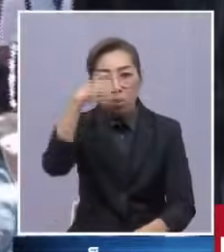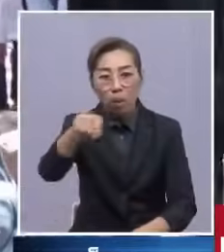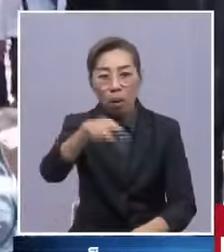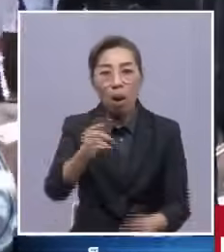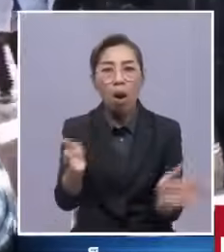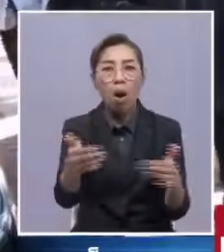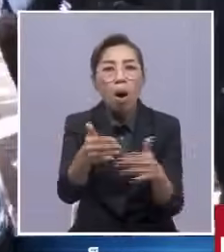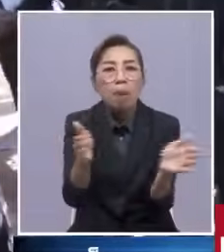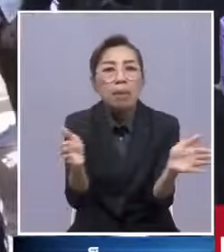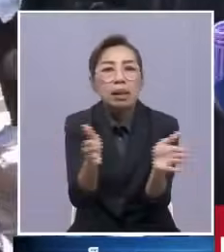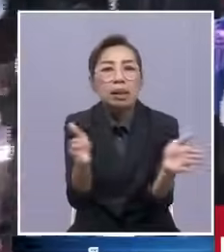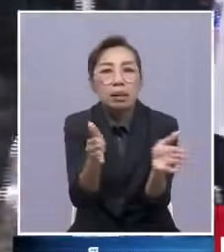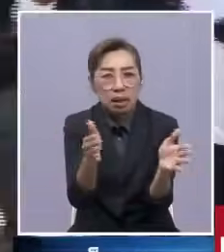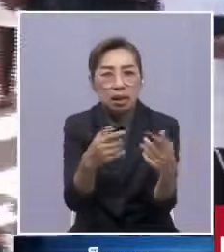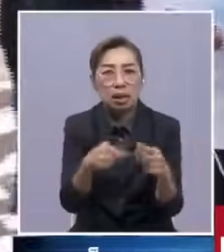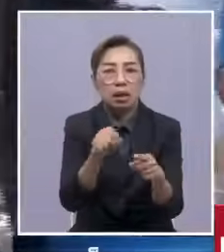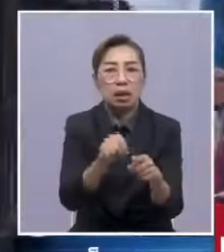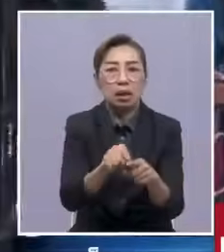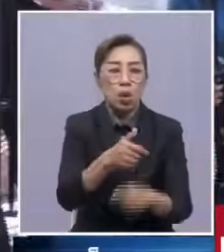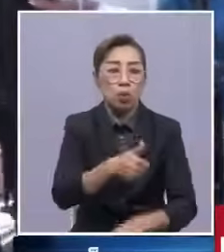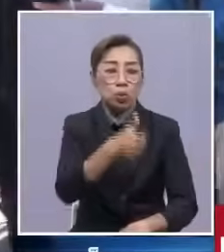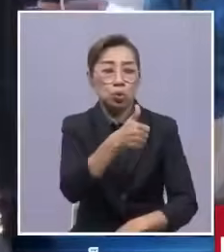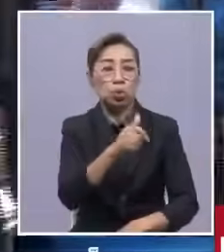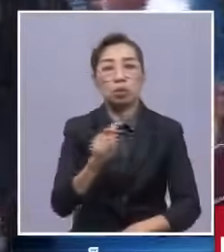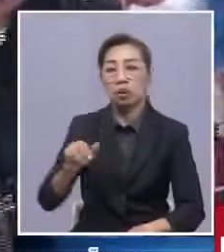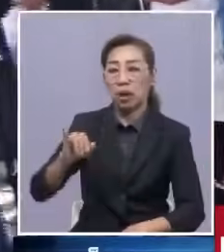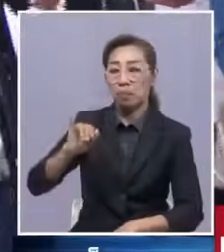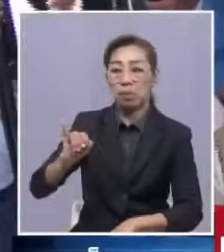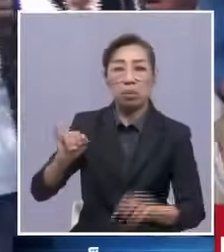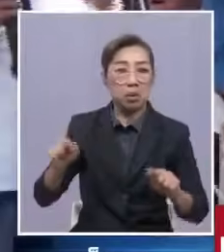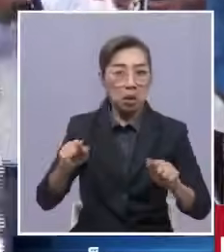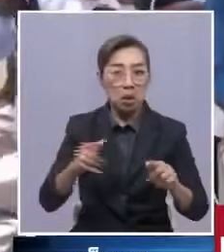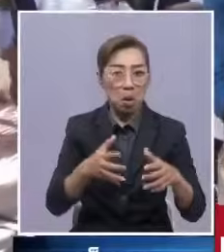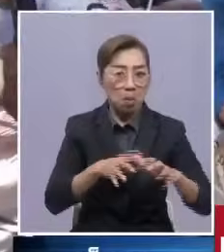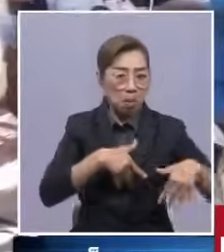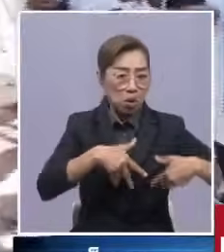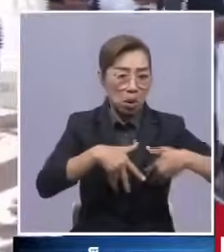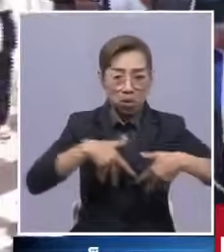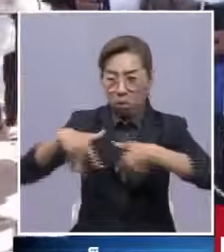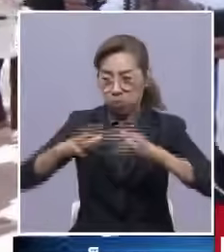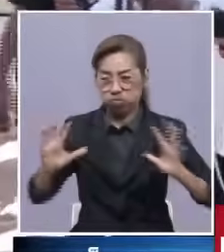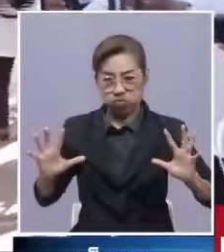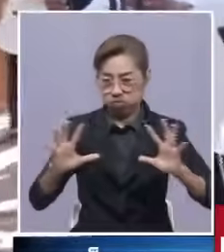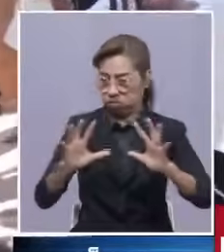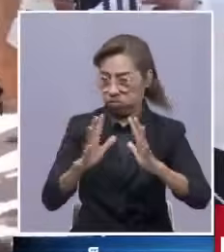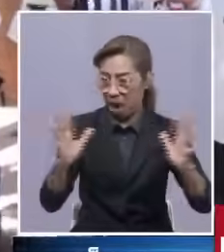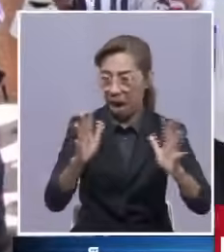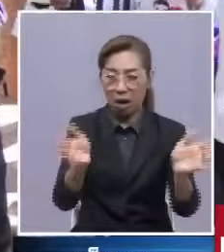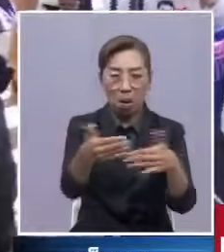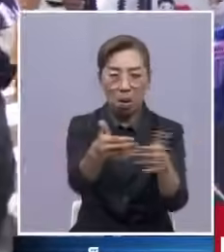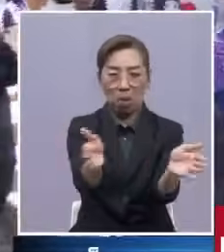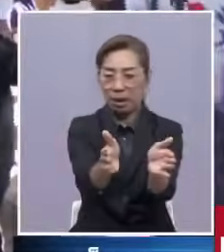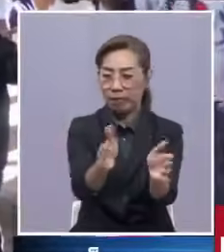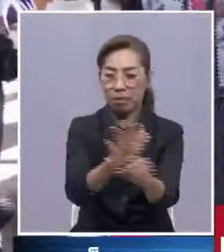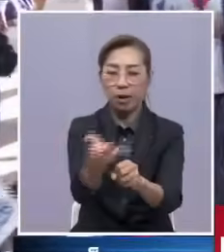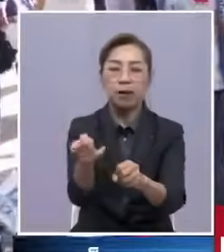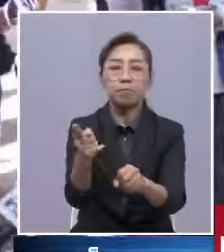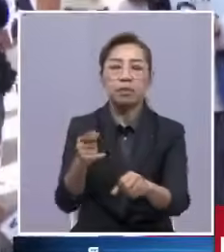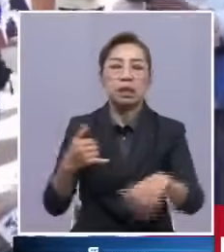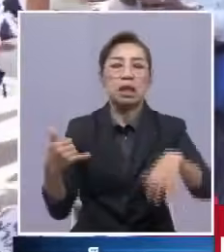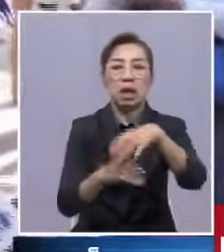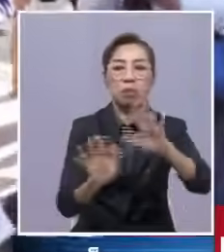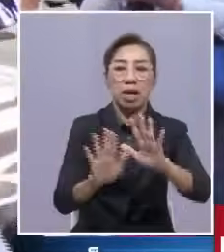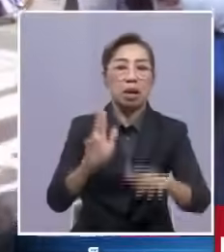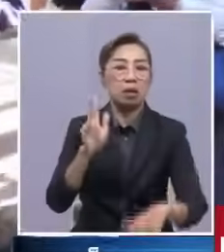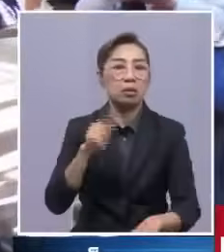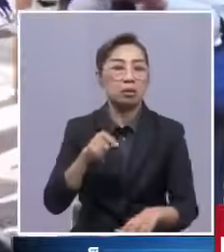ห้องมีขนาดเล็กครับและทางฝ่ายโจทก์ฝ่ายจำเลยมากันเป็นจำนวนมากครับ จ้าหน้าที่จึงบอกกับทีมข่าวนะครับว่